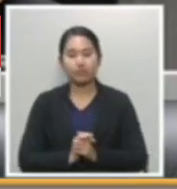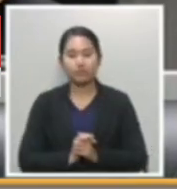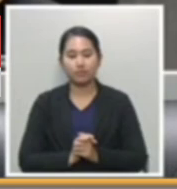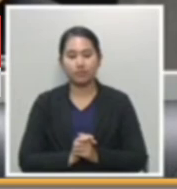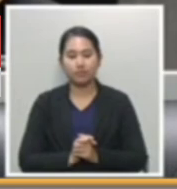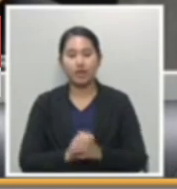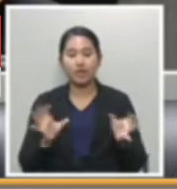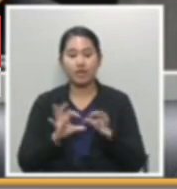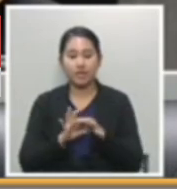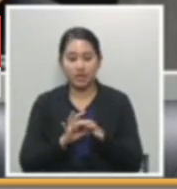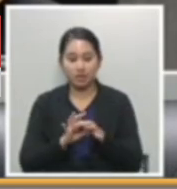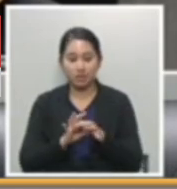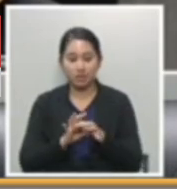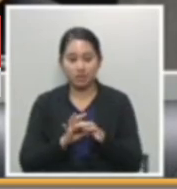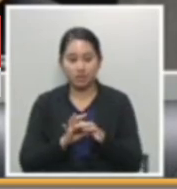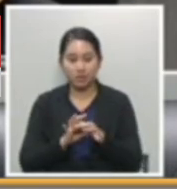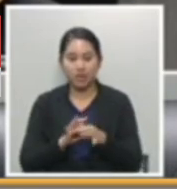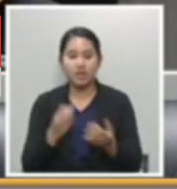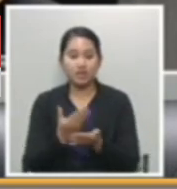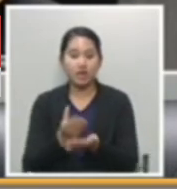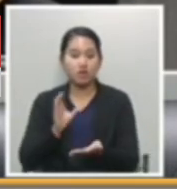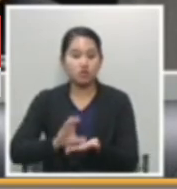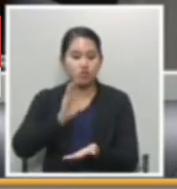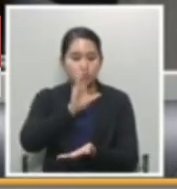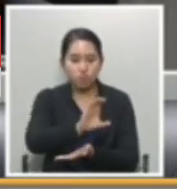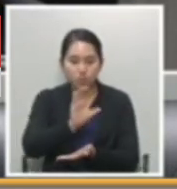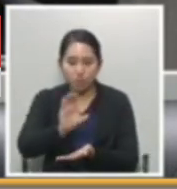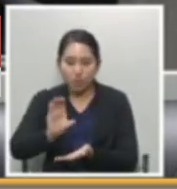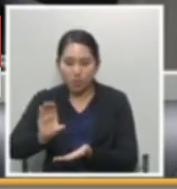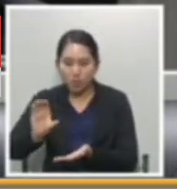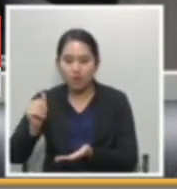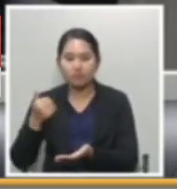กพันงบประมาณในลักษณะของการลงทุนหลายจุด